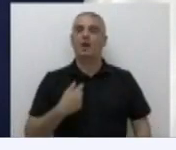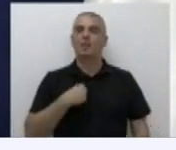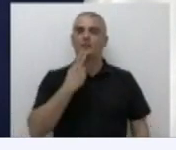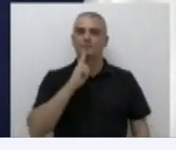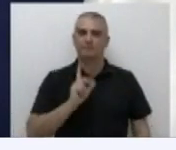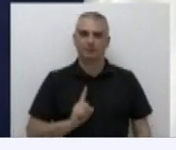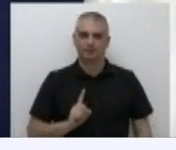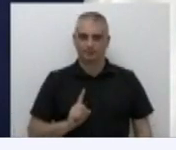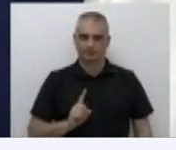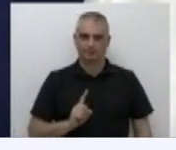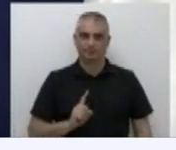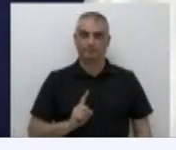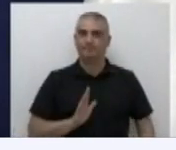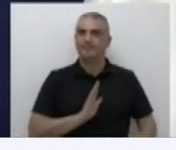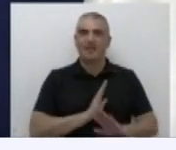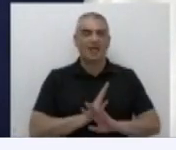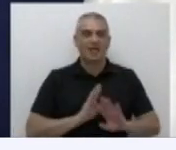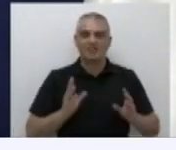أنا أتعهد